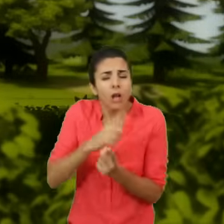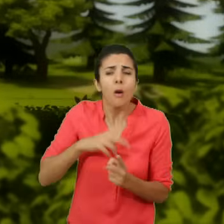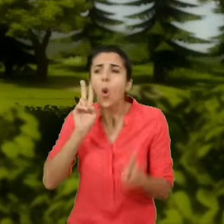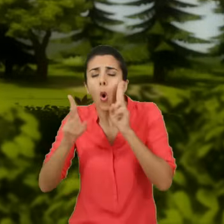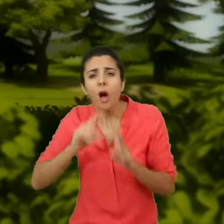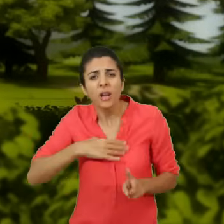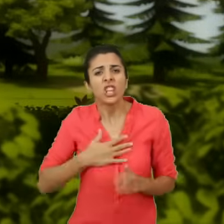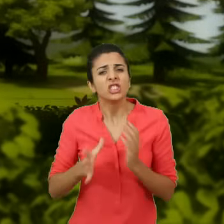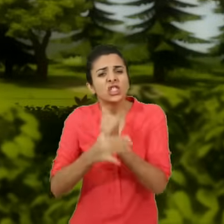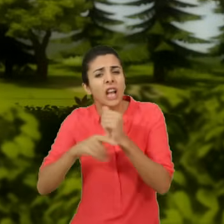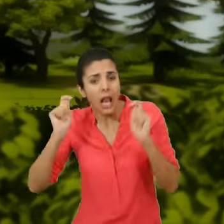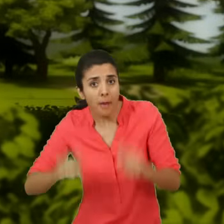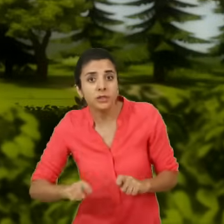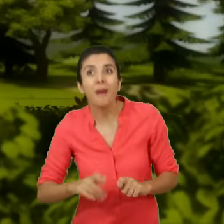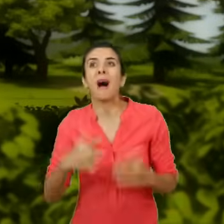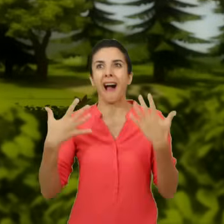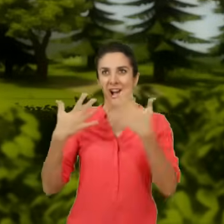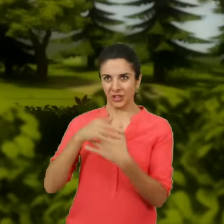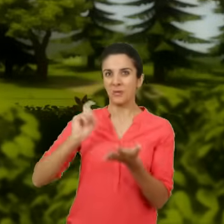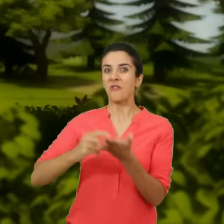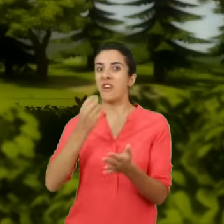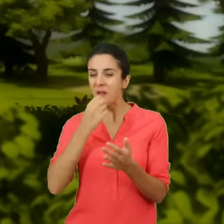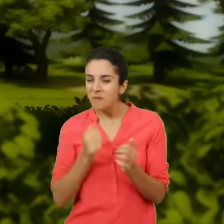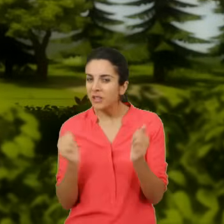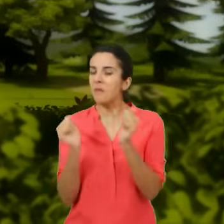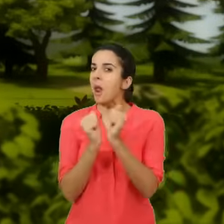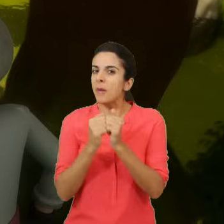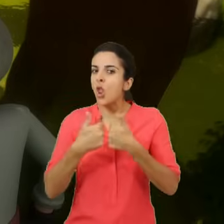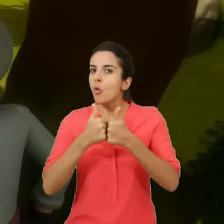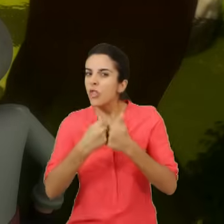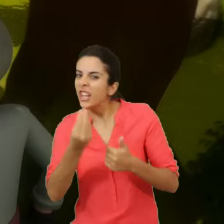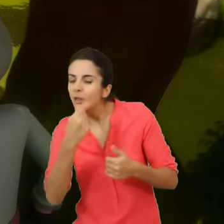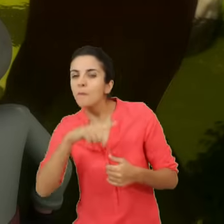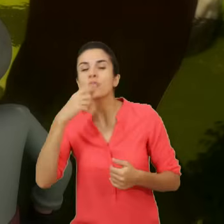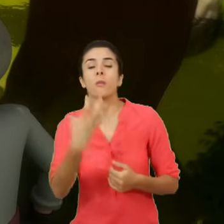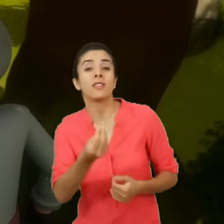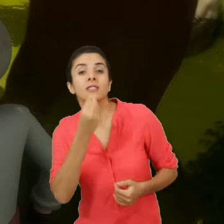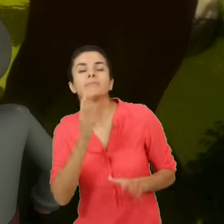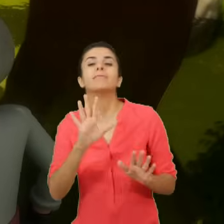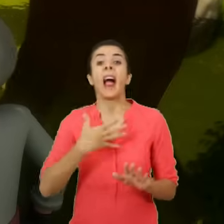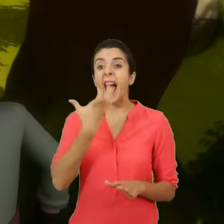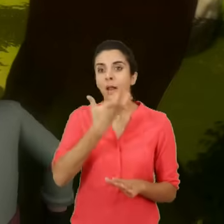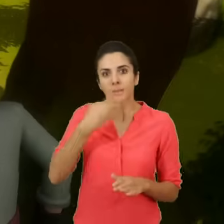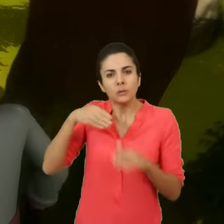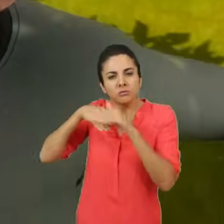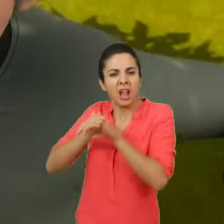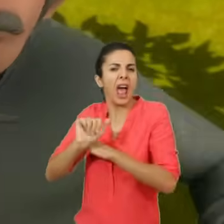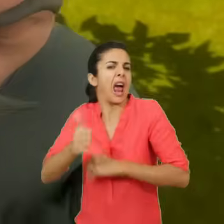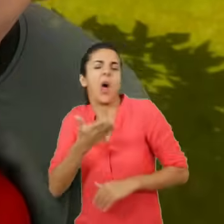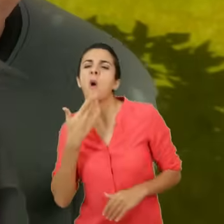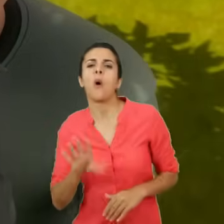mi? Akşama tavuk yiyeceğiz. Yanında yumurta ve domates. Evet. O zaman bu elmaları saklamanın anlamı yok.